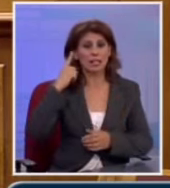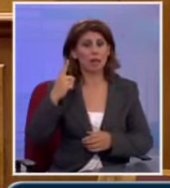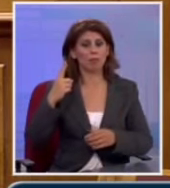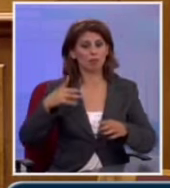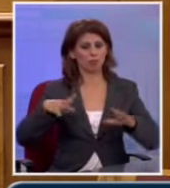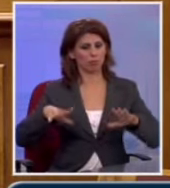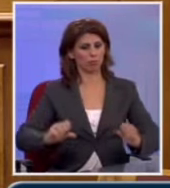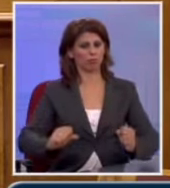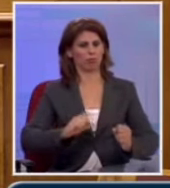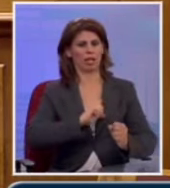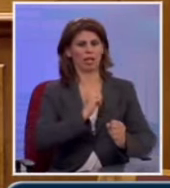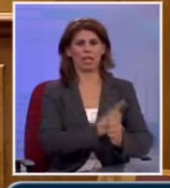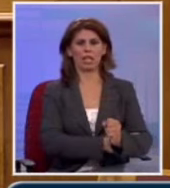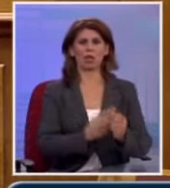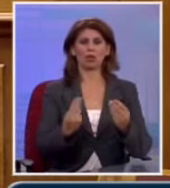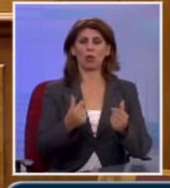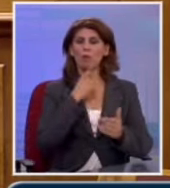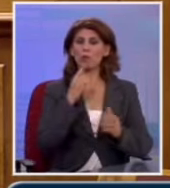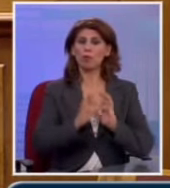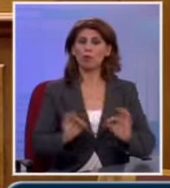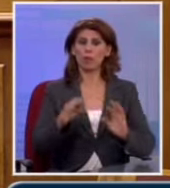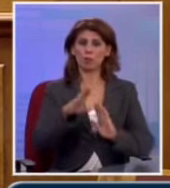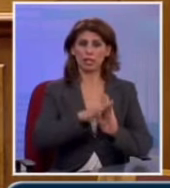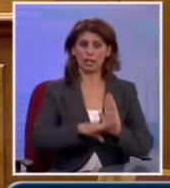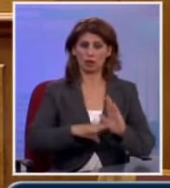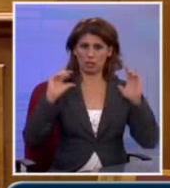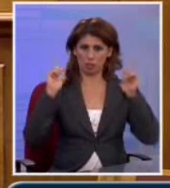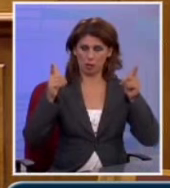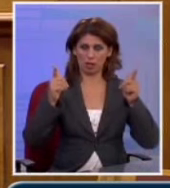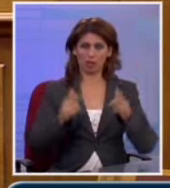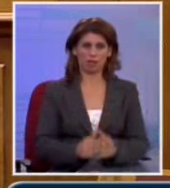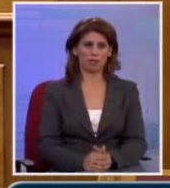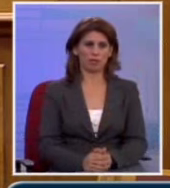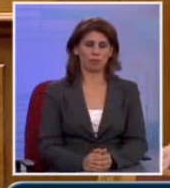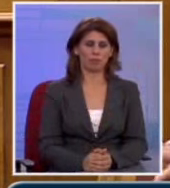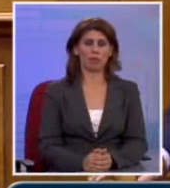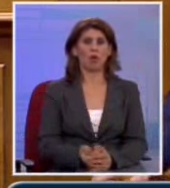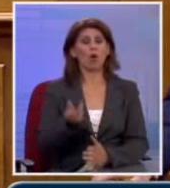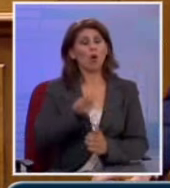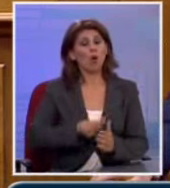κυρίαρχα, όπως προβλέπουν οι κανόνες της δημοκρατίας, όσο πιο